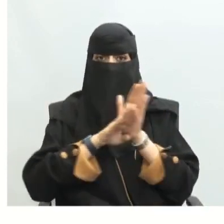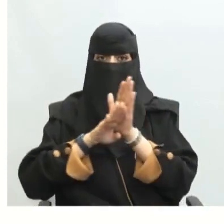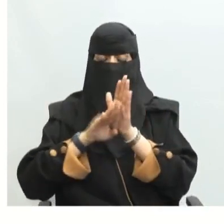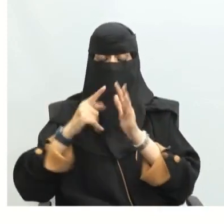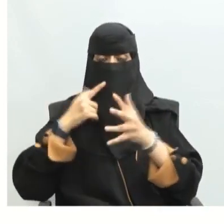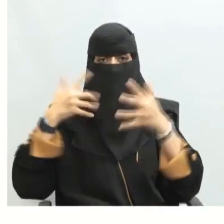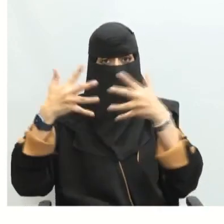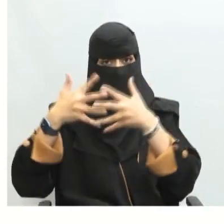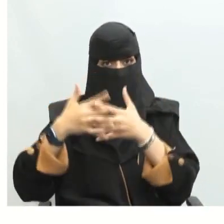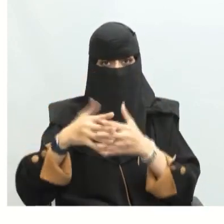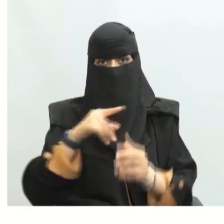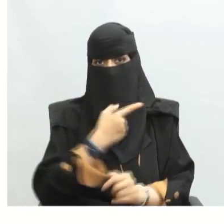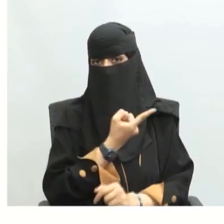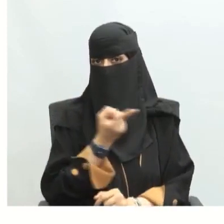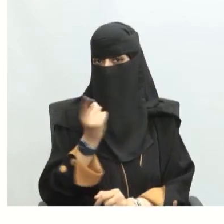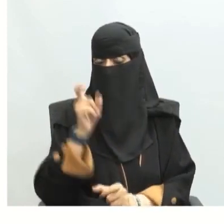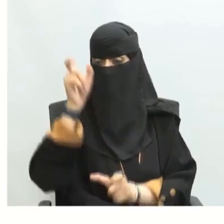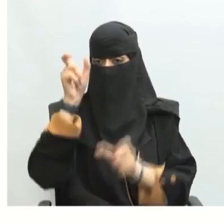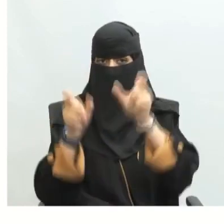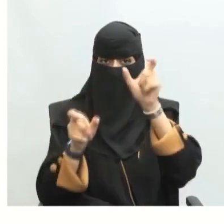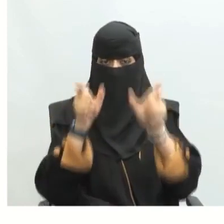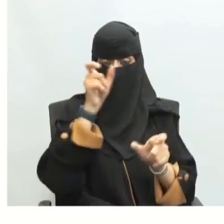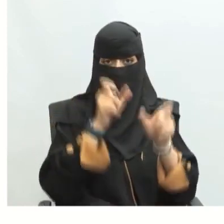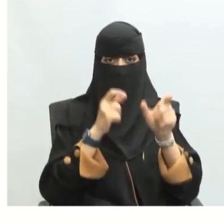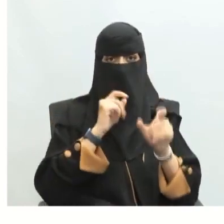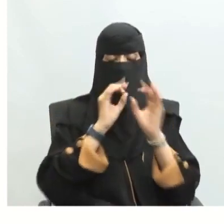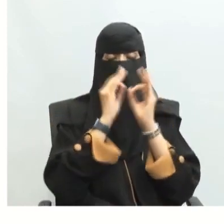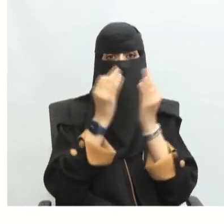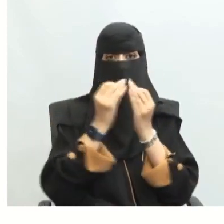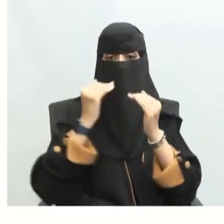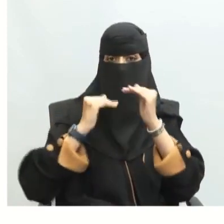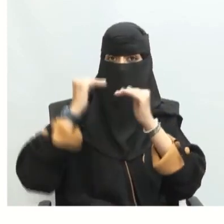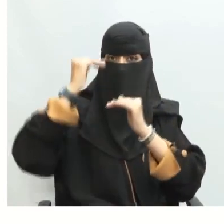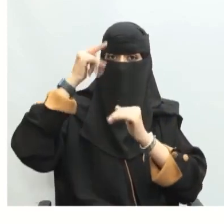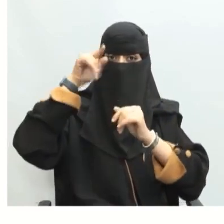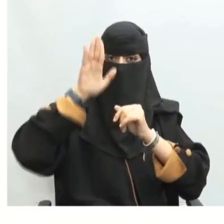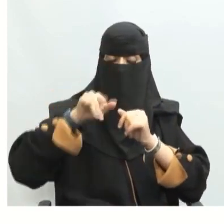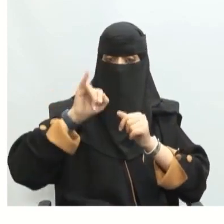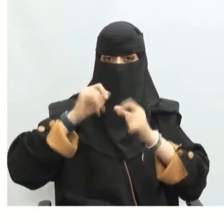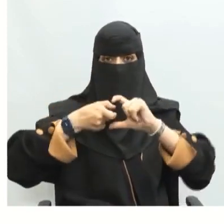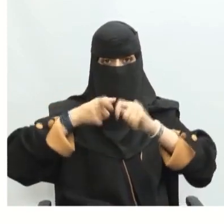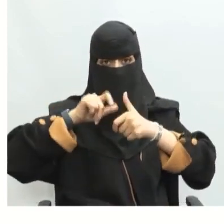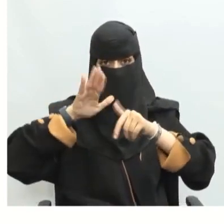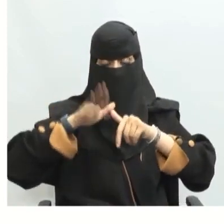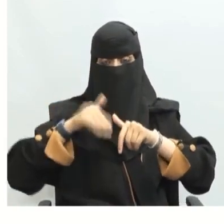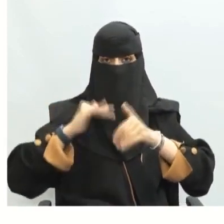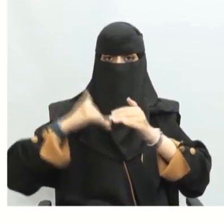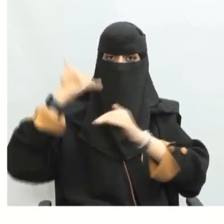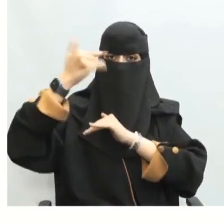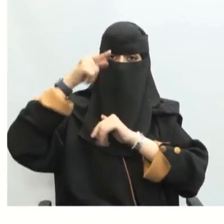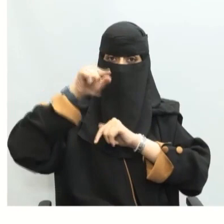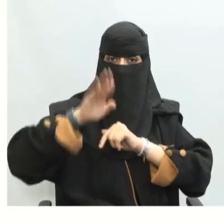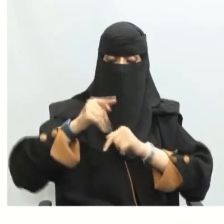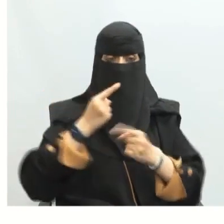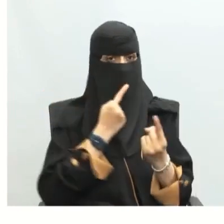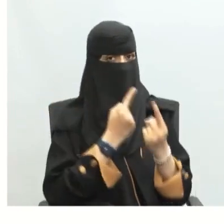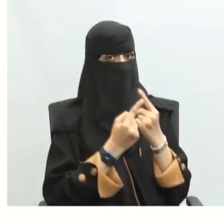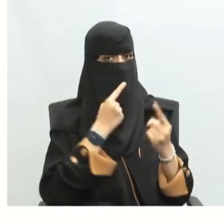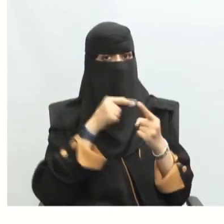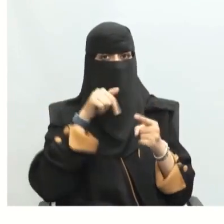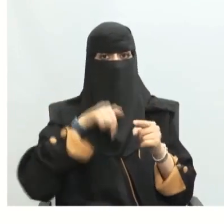مشاركه الجميع فئات المجتمع وجميع شرائحه ومؤسساته من اجل مناقشه